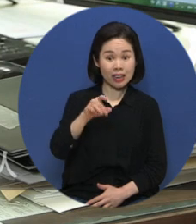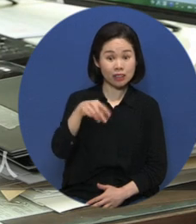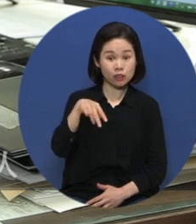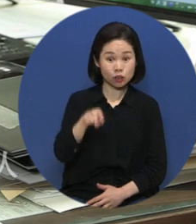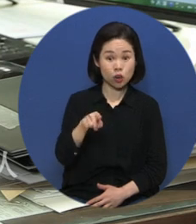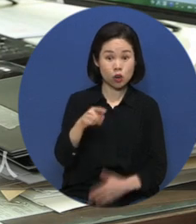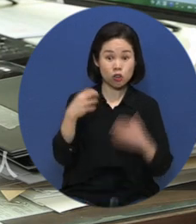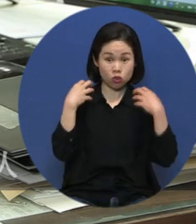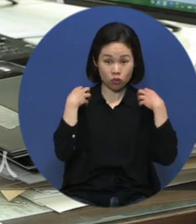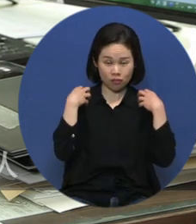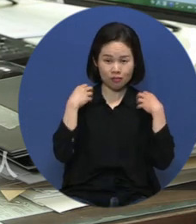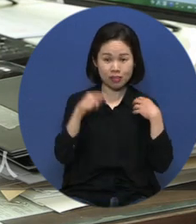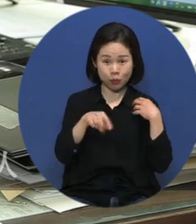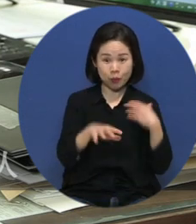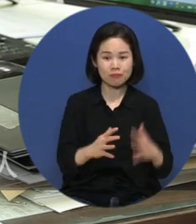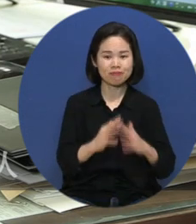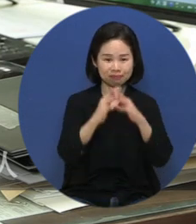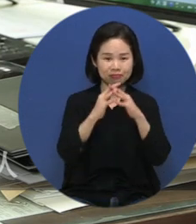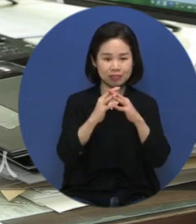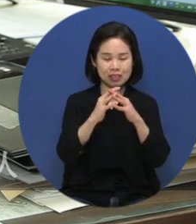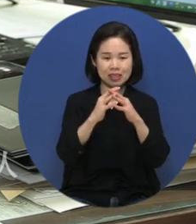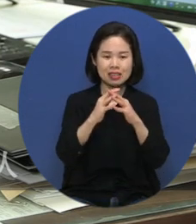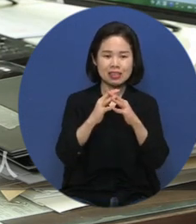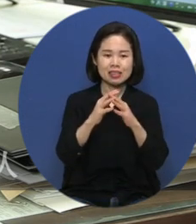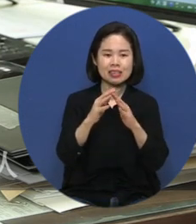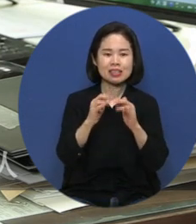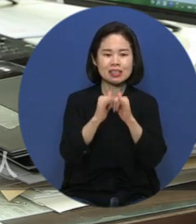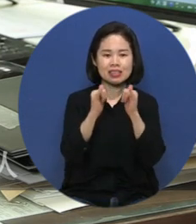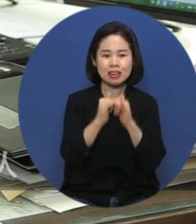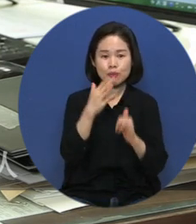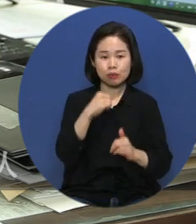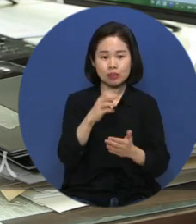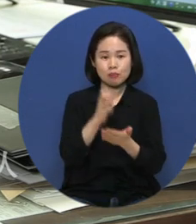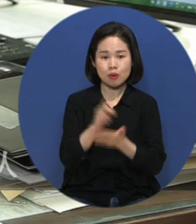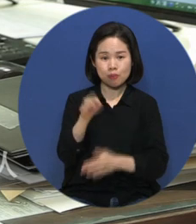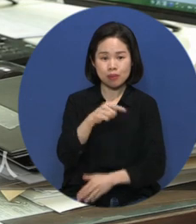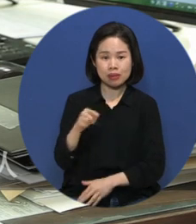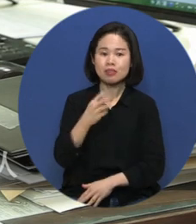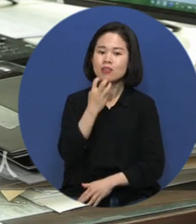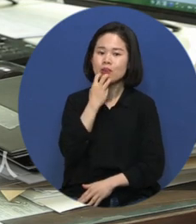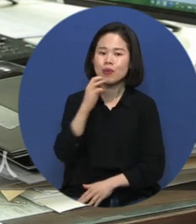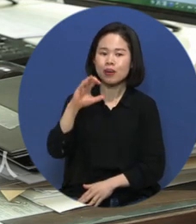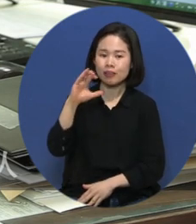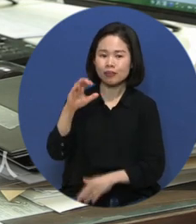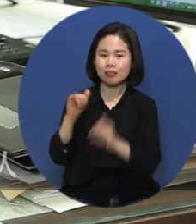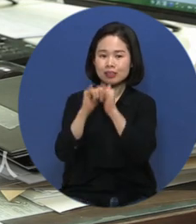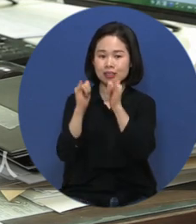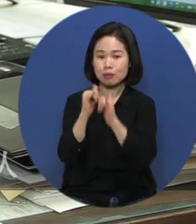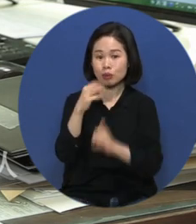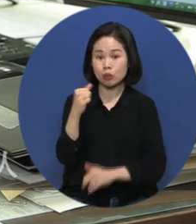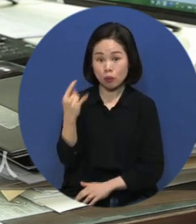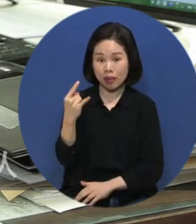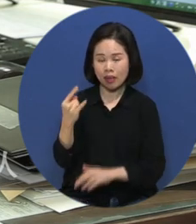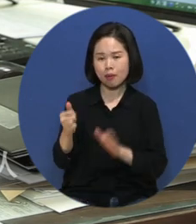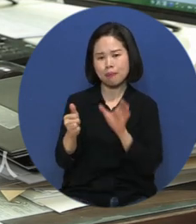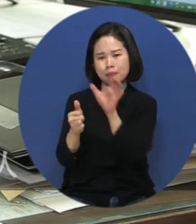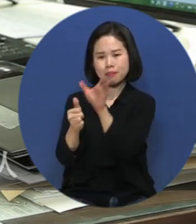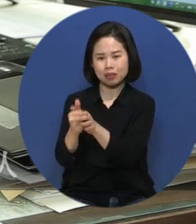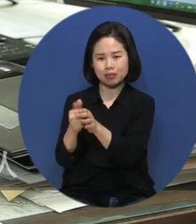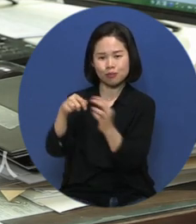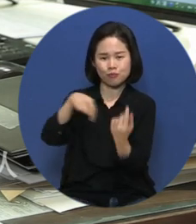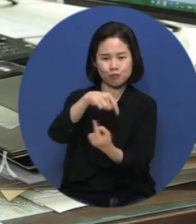해서 사회복지법인 서울 가톨릭 사회복지회에 위탁을 줘서 운영이 되고 있는